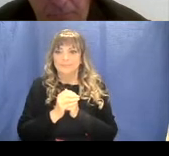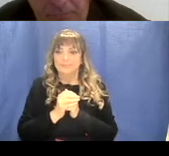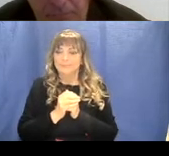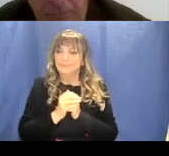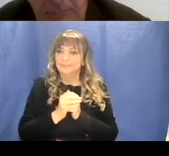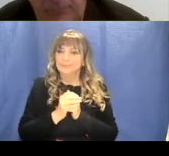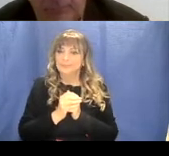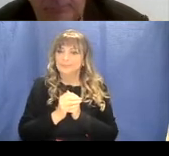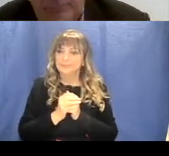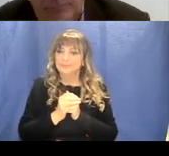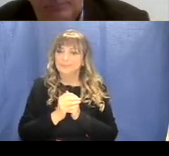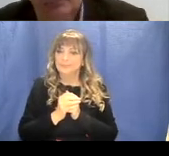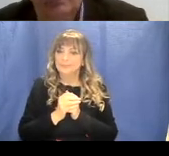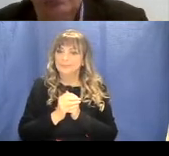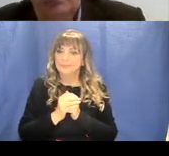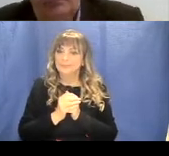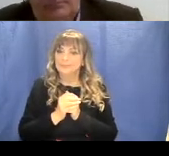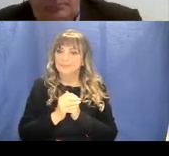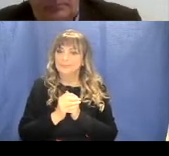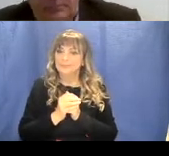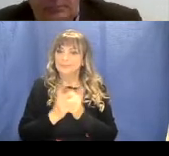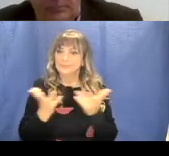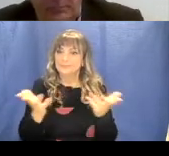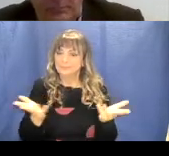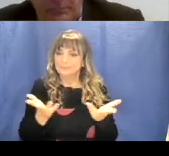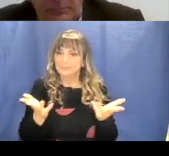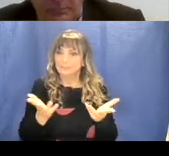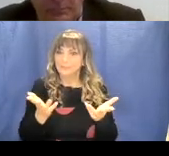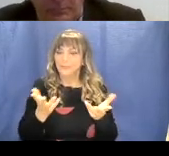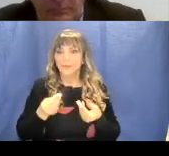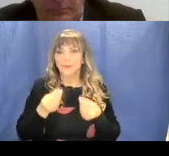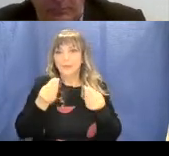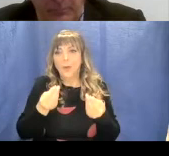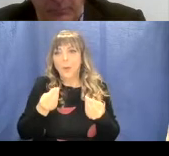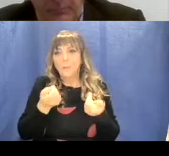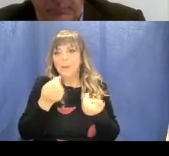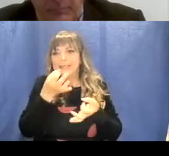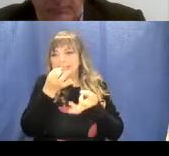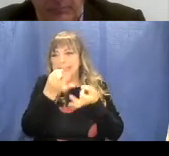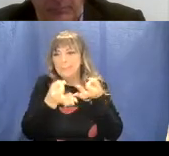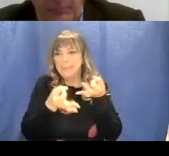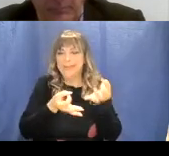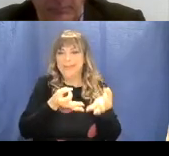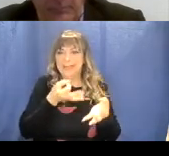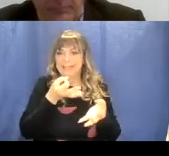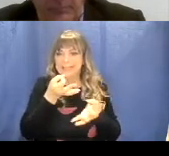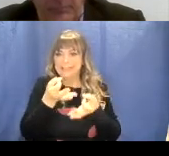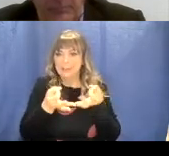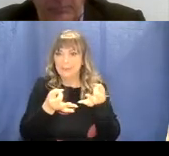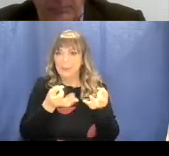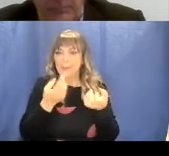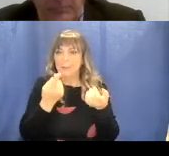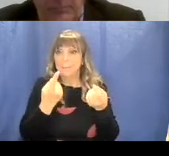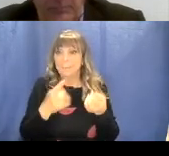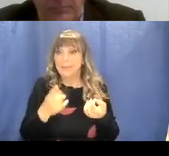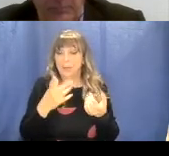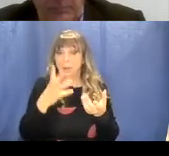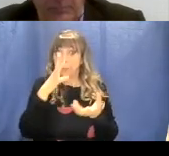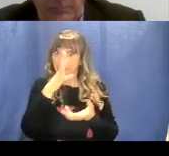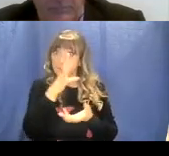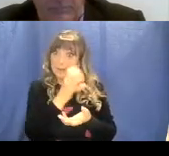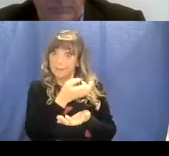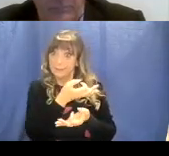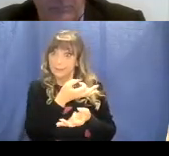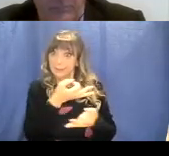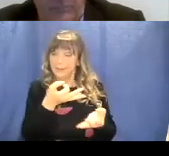piccola cady o una serie di definizioni diciamo che per core poter comprendere un po